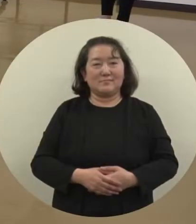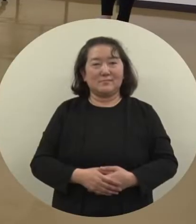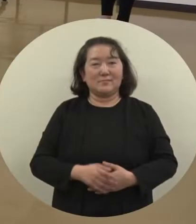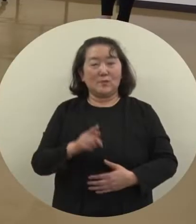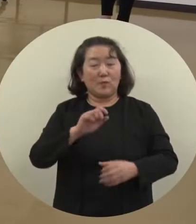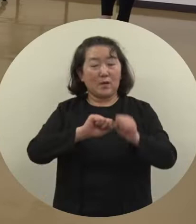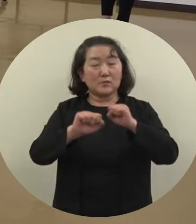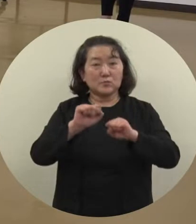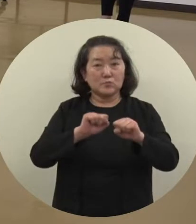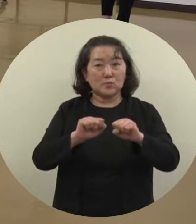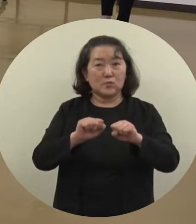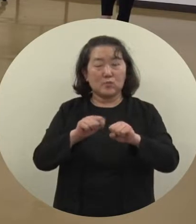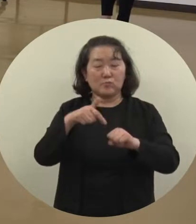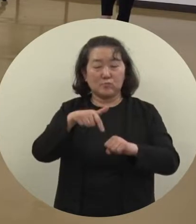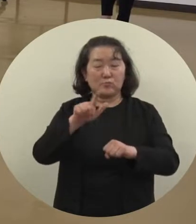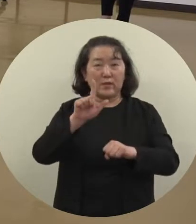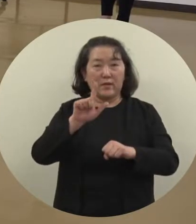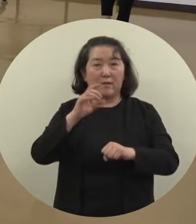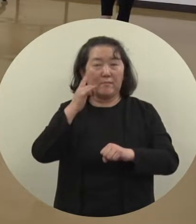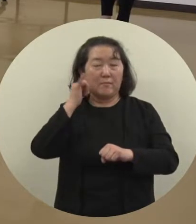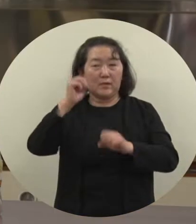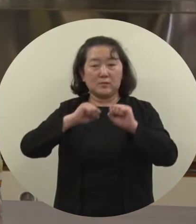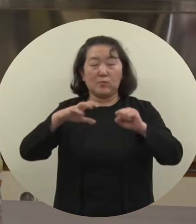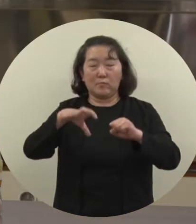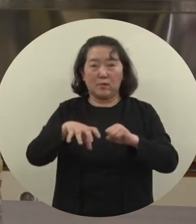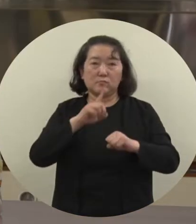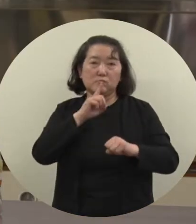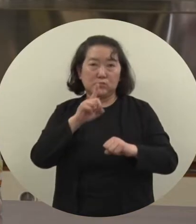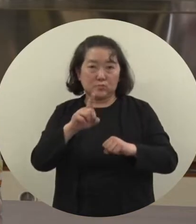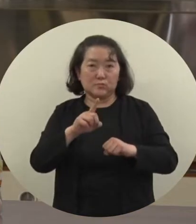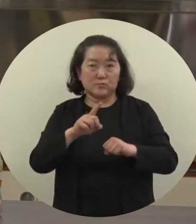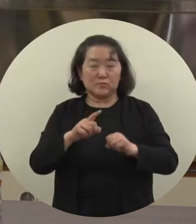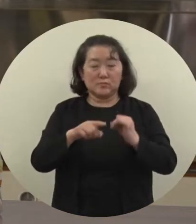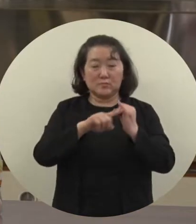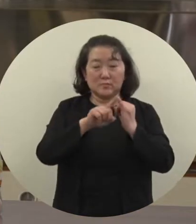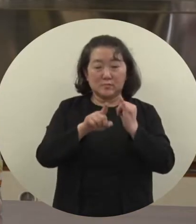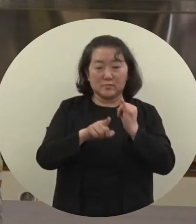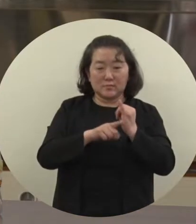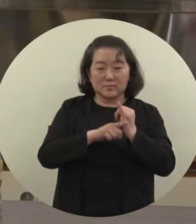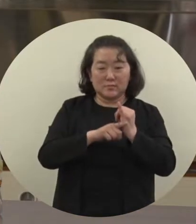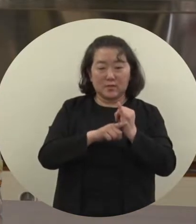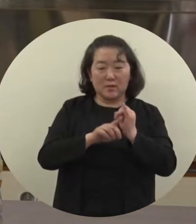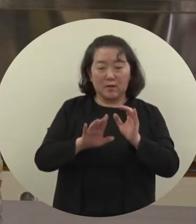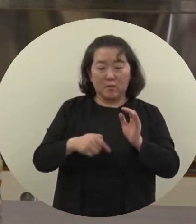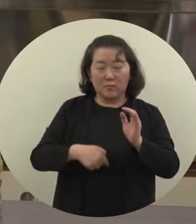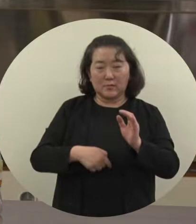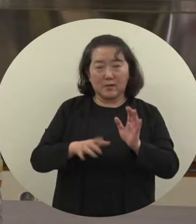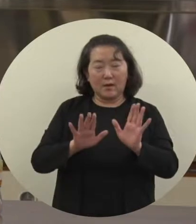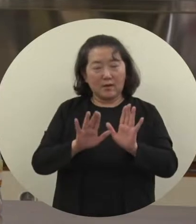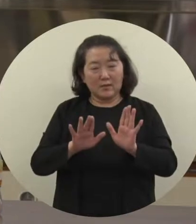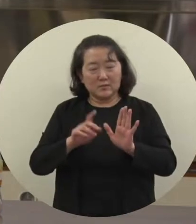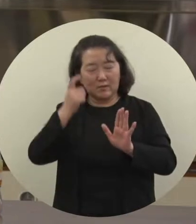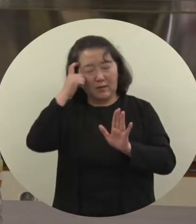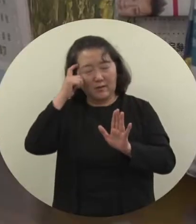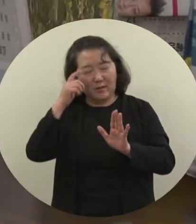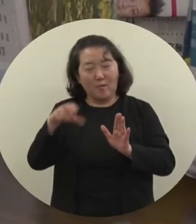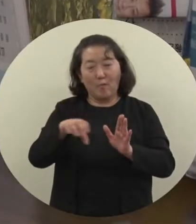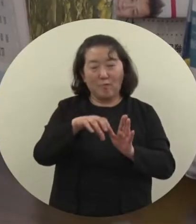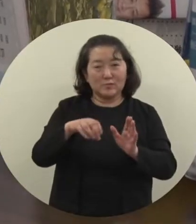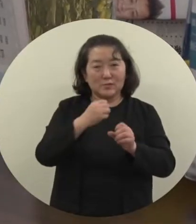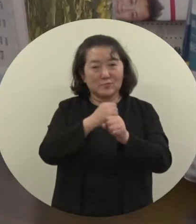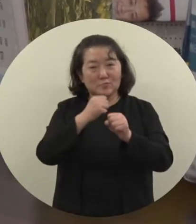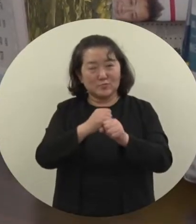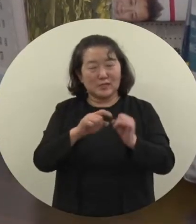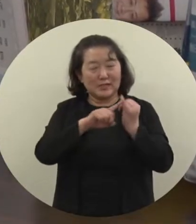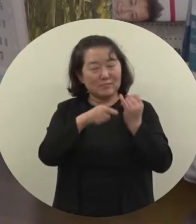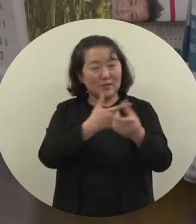この活動はプレママ広場といって、お腹の赤ちゃんへのおもちゃを作りながら妊婦さん同士がおしゃべり